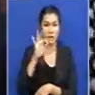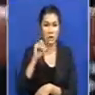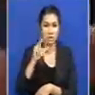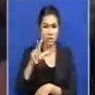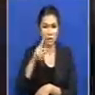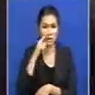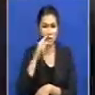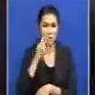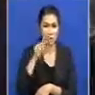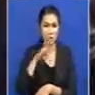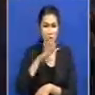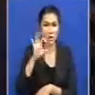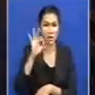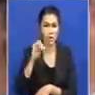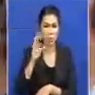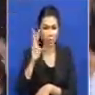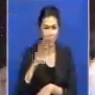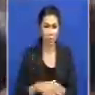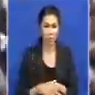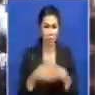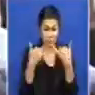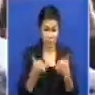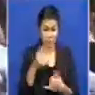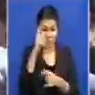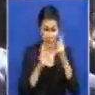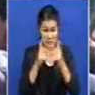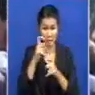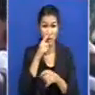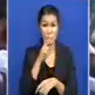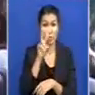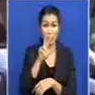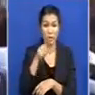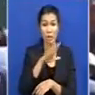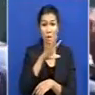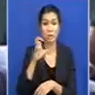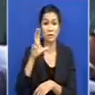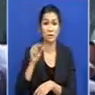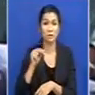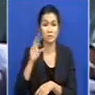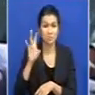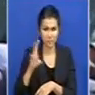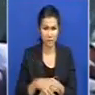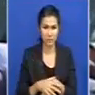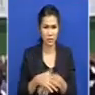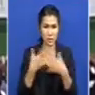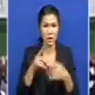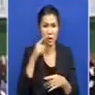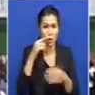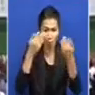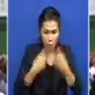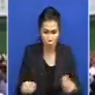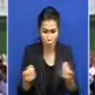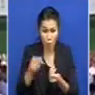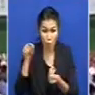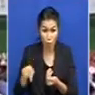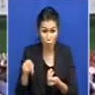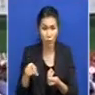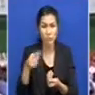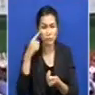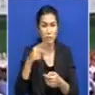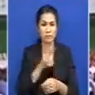ง2496จนกระทั่งเสียชีวิตในปี2537และมีนายคิมจองอิลผู้เป็นลูกชาย